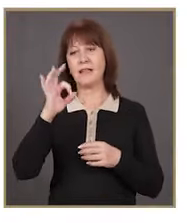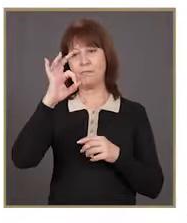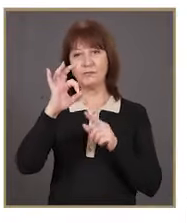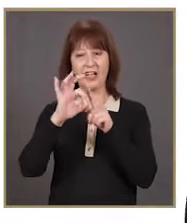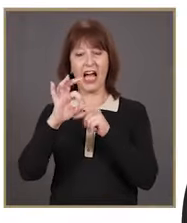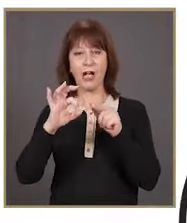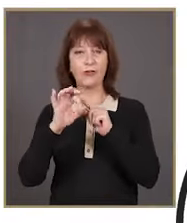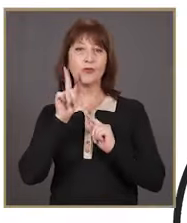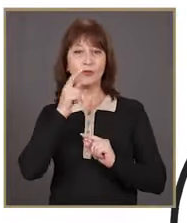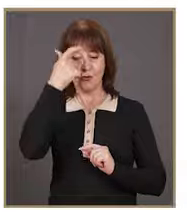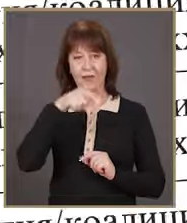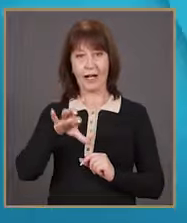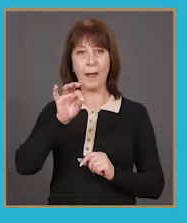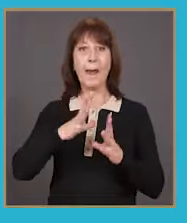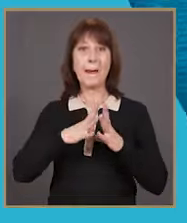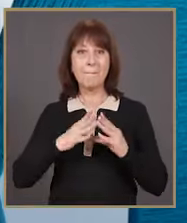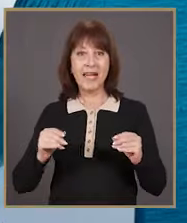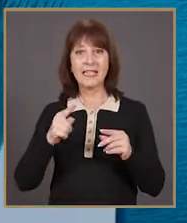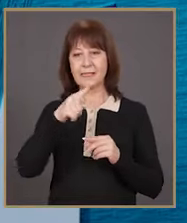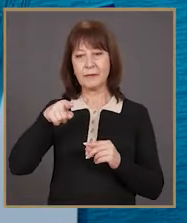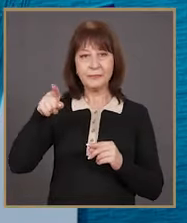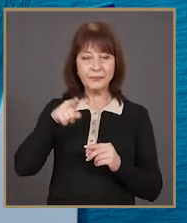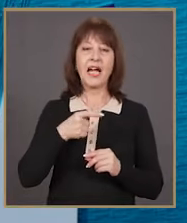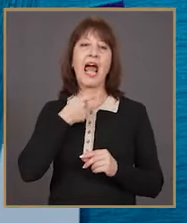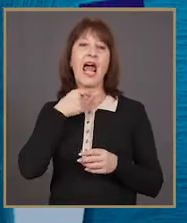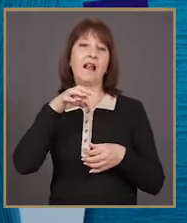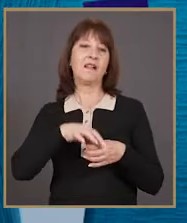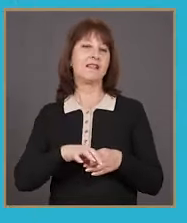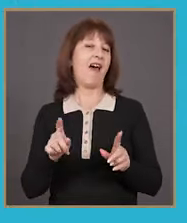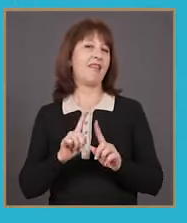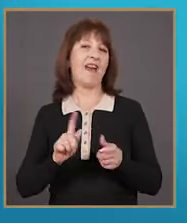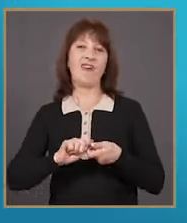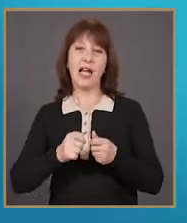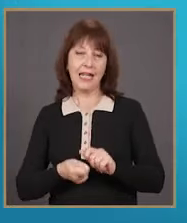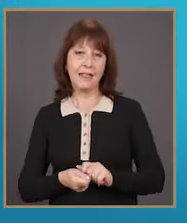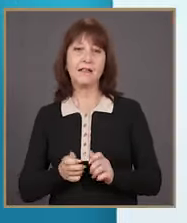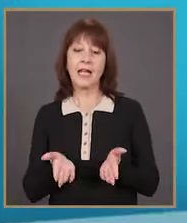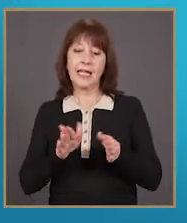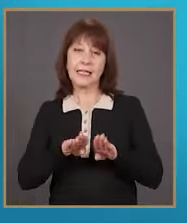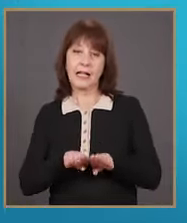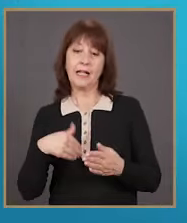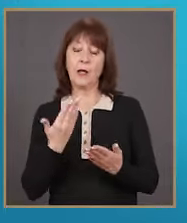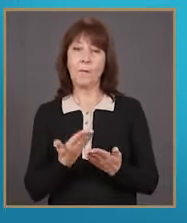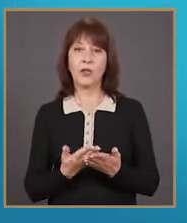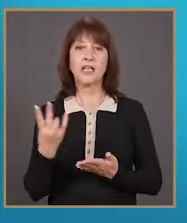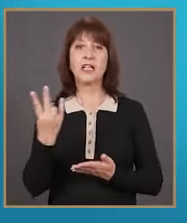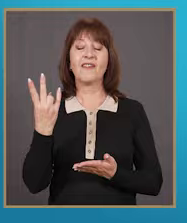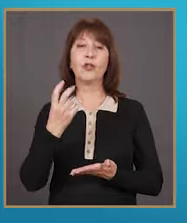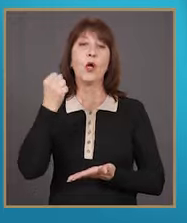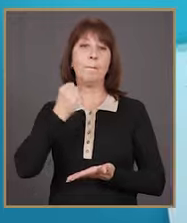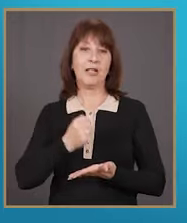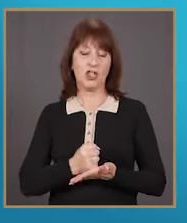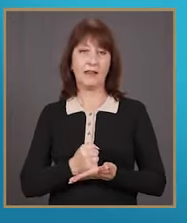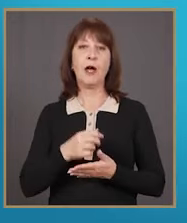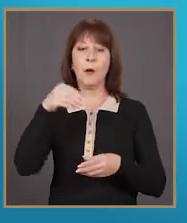желаете, отбележете преференция в кръгчето. Без поставен знак в квадратчето, гласът ви е недействителен. Сгънете и подайте на член на СИК за втори